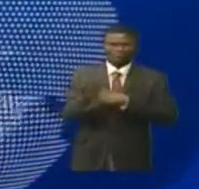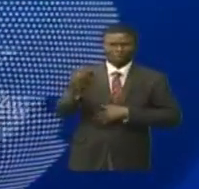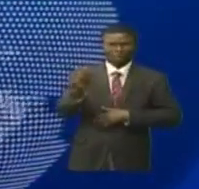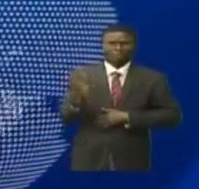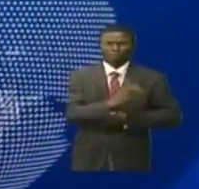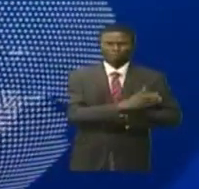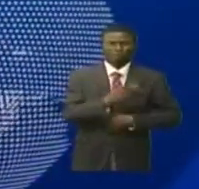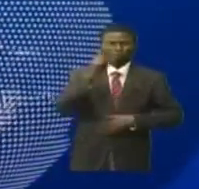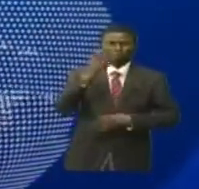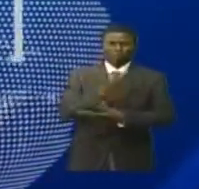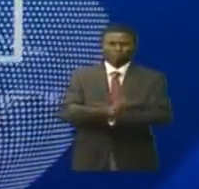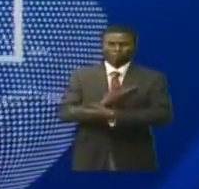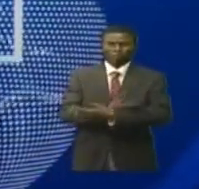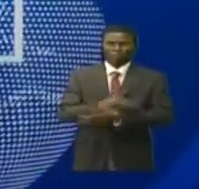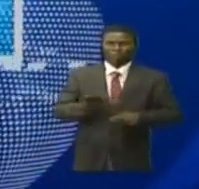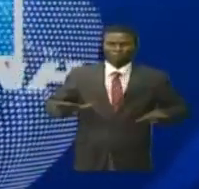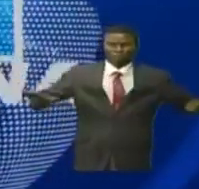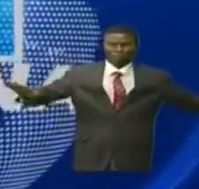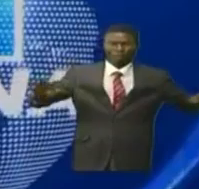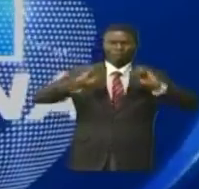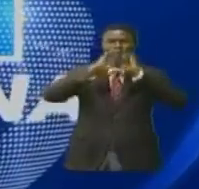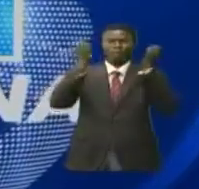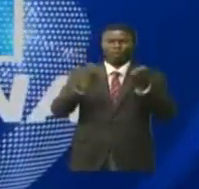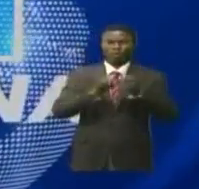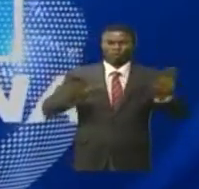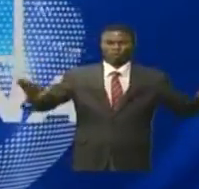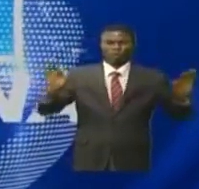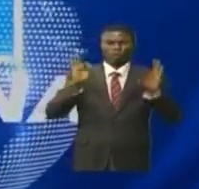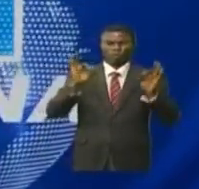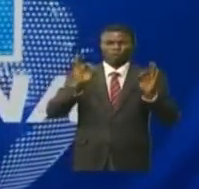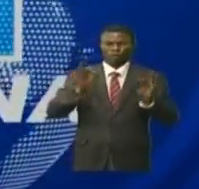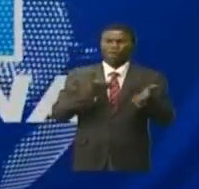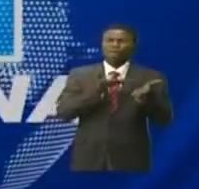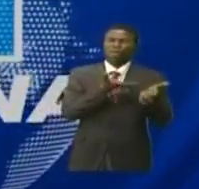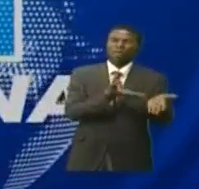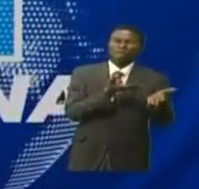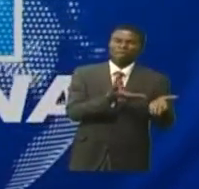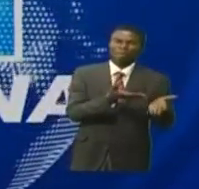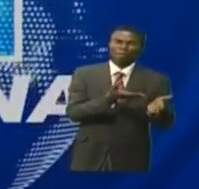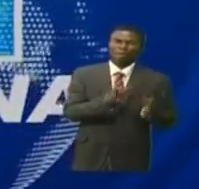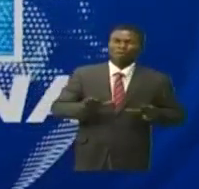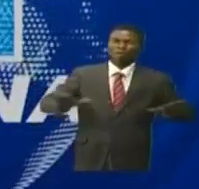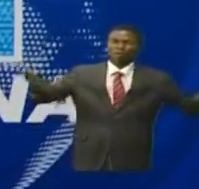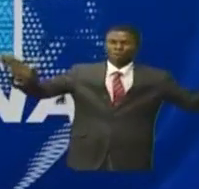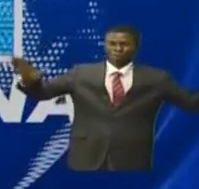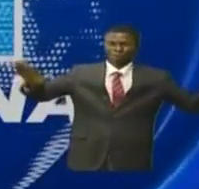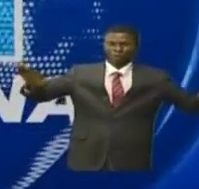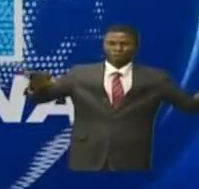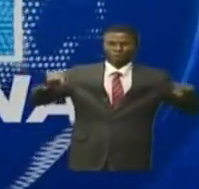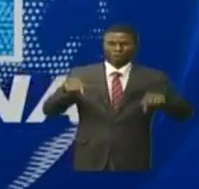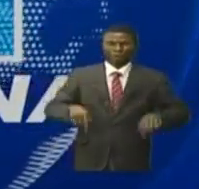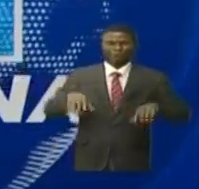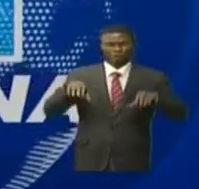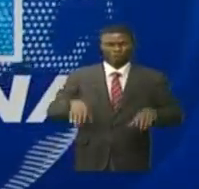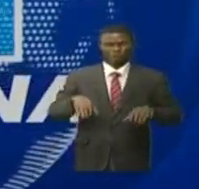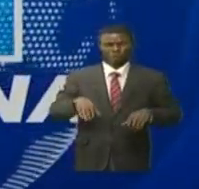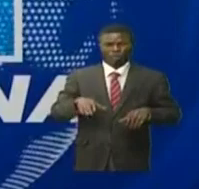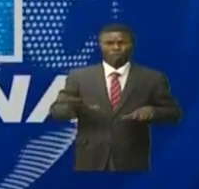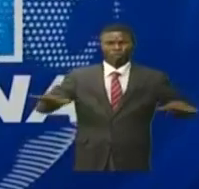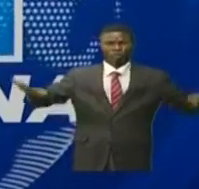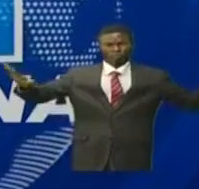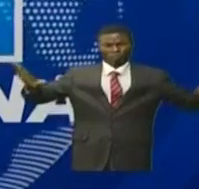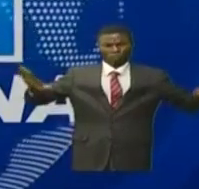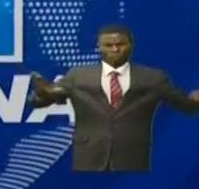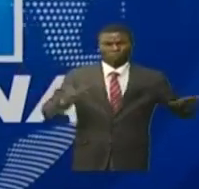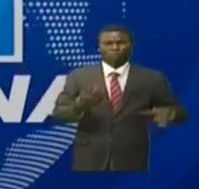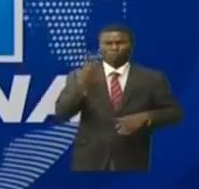ABB R-Line une nouvelle compagnie aérienne pour desservir les vols domestiques en RDC la flotte dispose